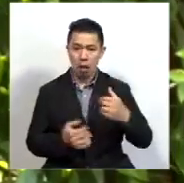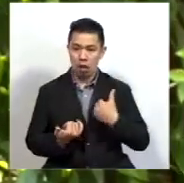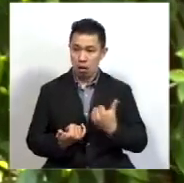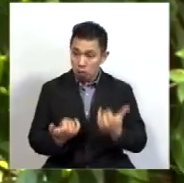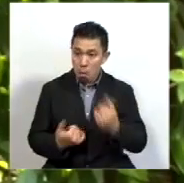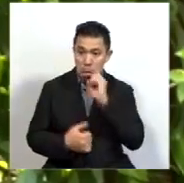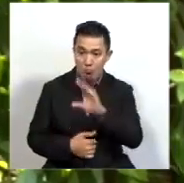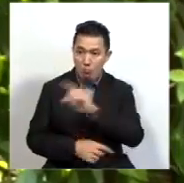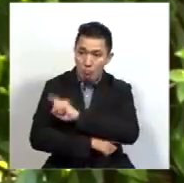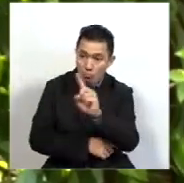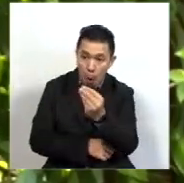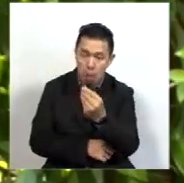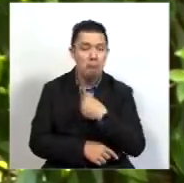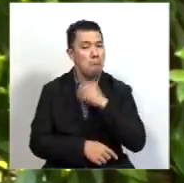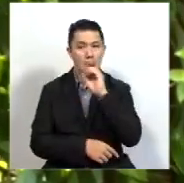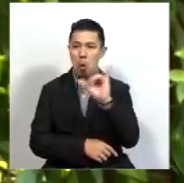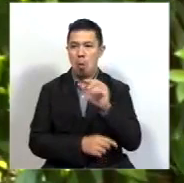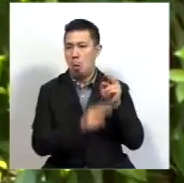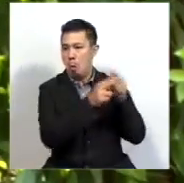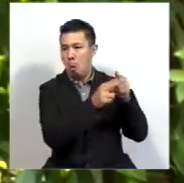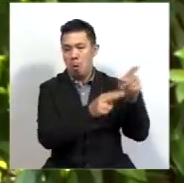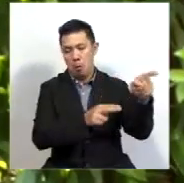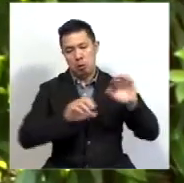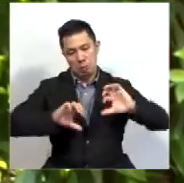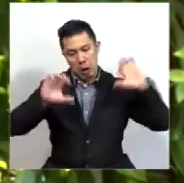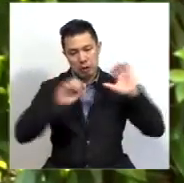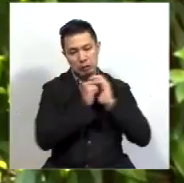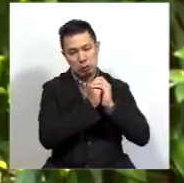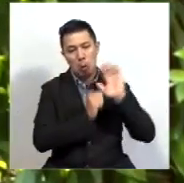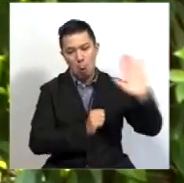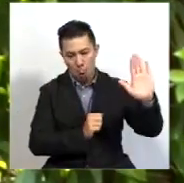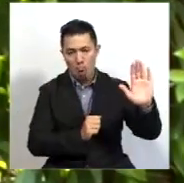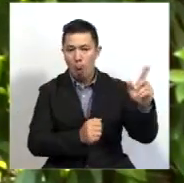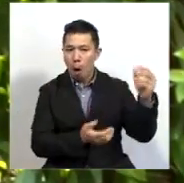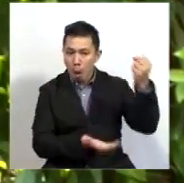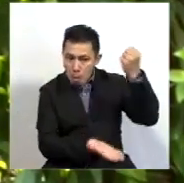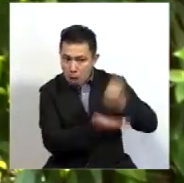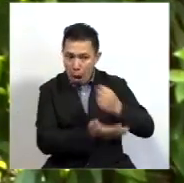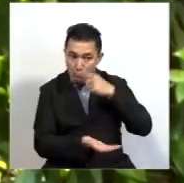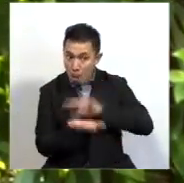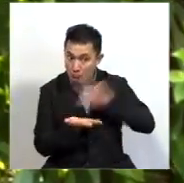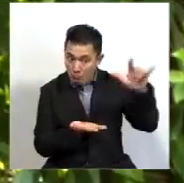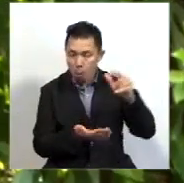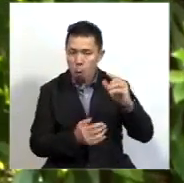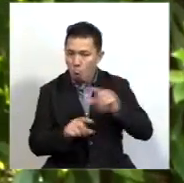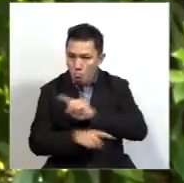าจะเป็นวันไหนเพราะว่าต้องขึ้นอยู่กับทางการจีนเขาจะอนุญาตให้เราเข้าได้เมื่อไหร่แต่ว่าทางเราพร้อม